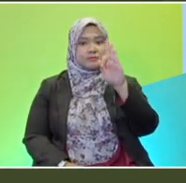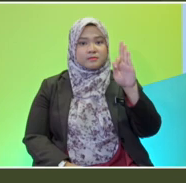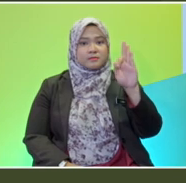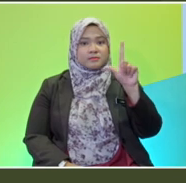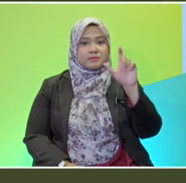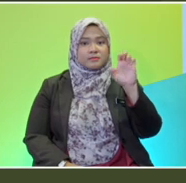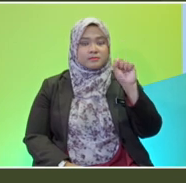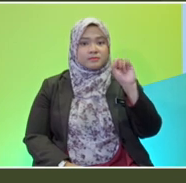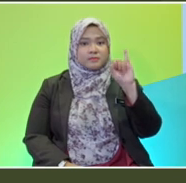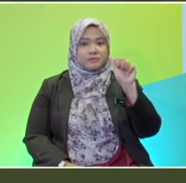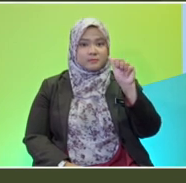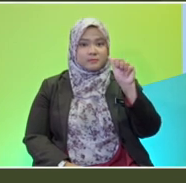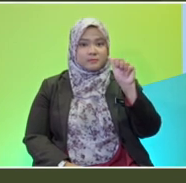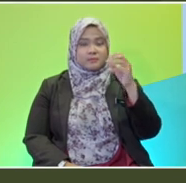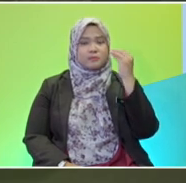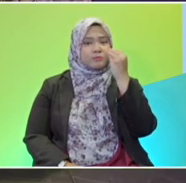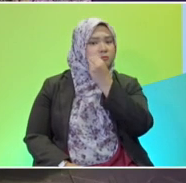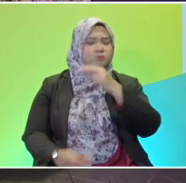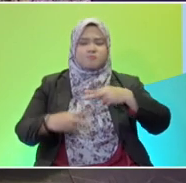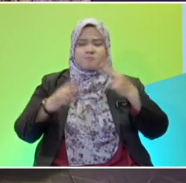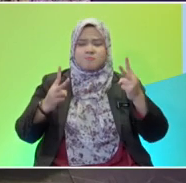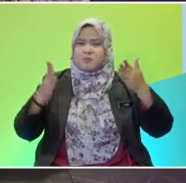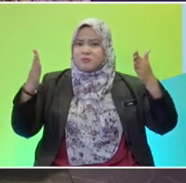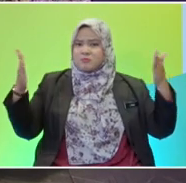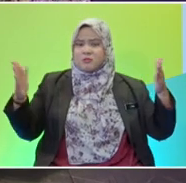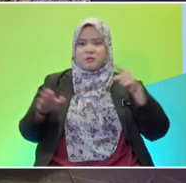dunia sekarang kita